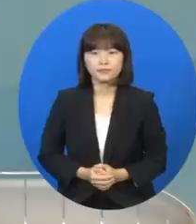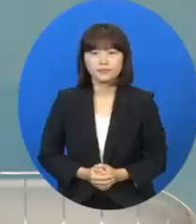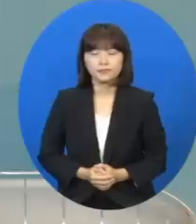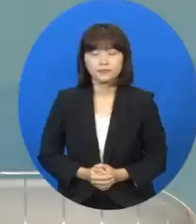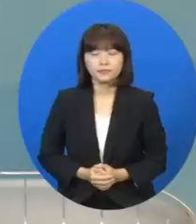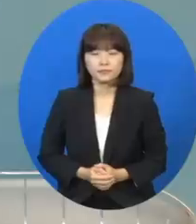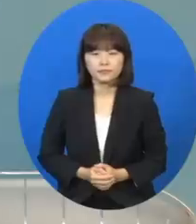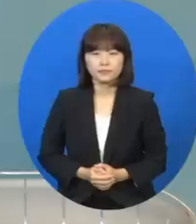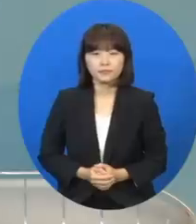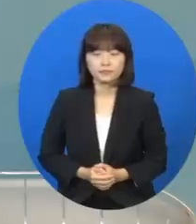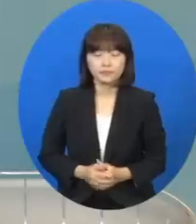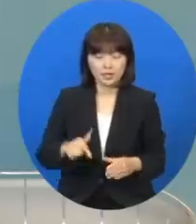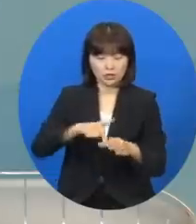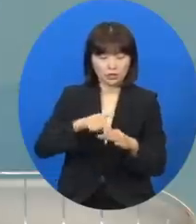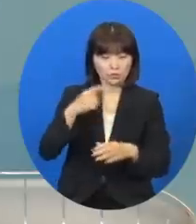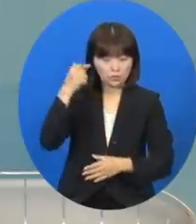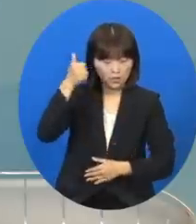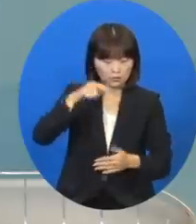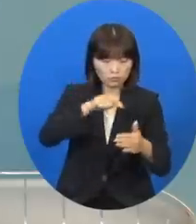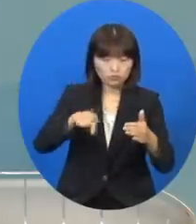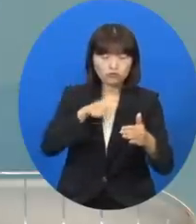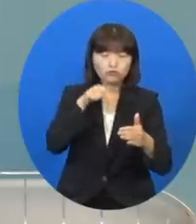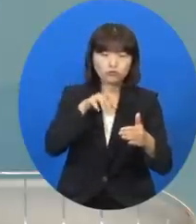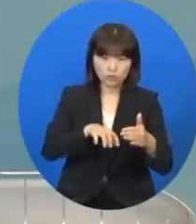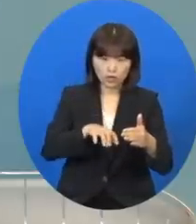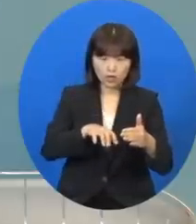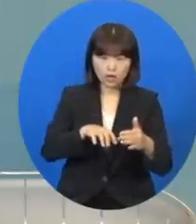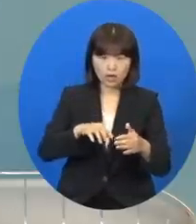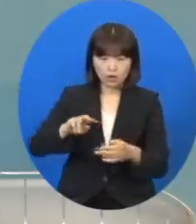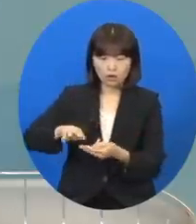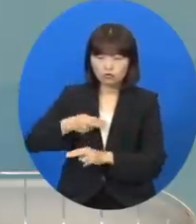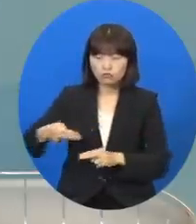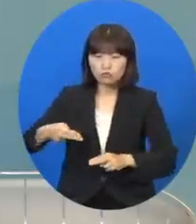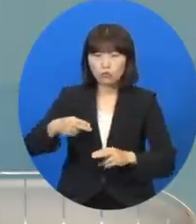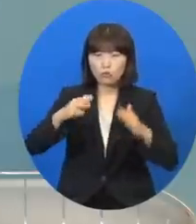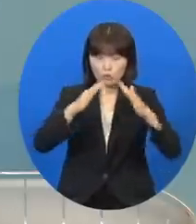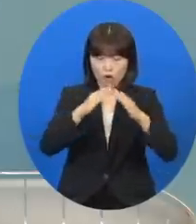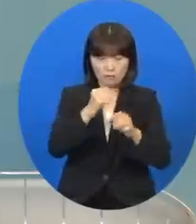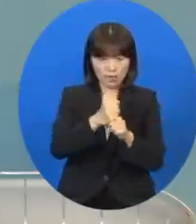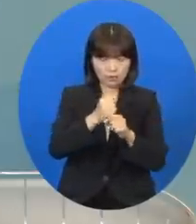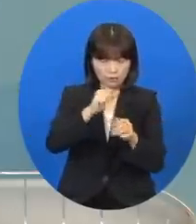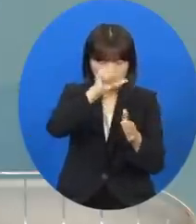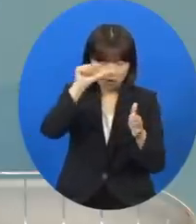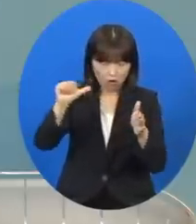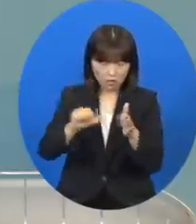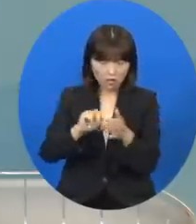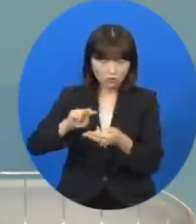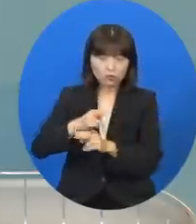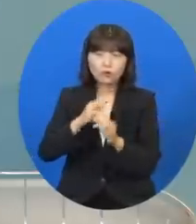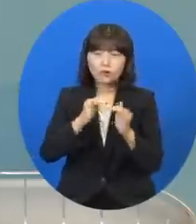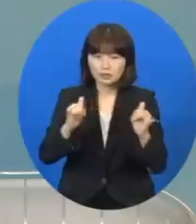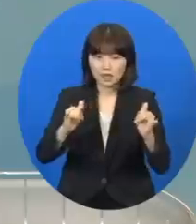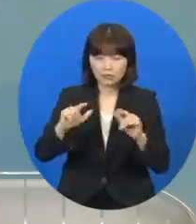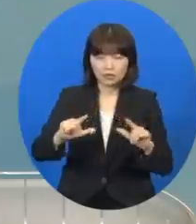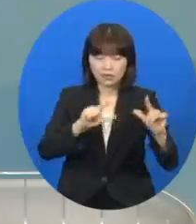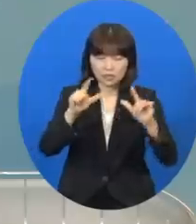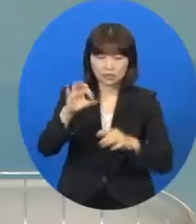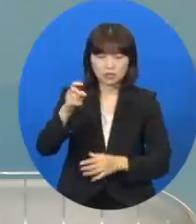우리 개신교 목사님 중에 수도원을 만드시고 평생 수도사로 사신 엄두섭 목사님이라고